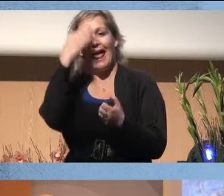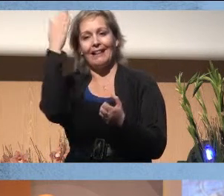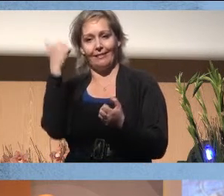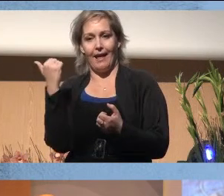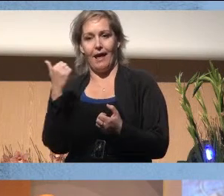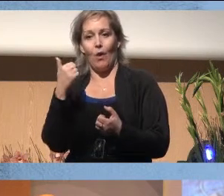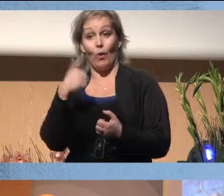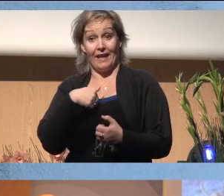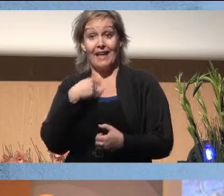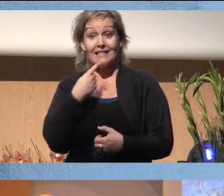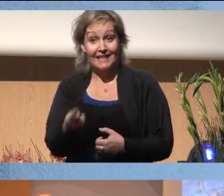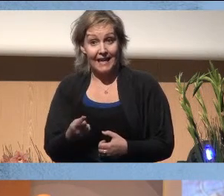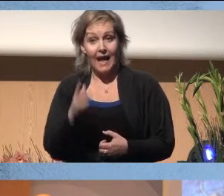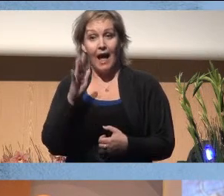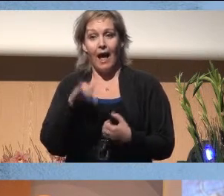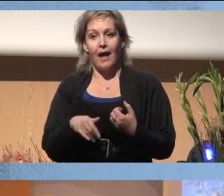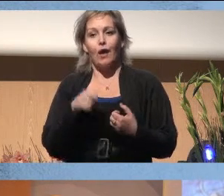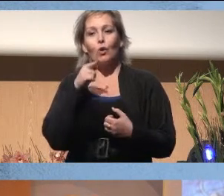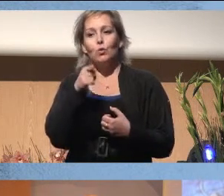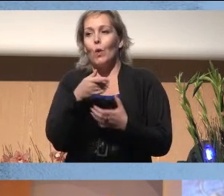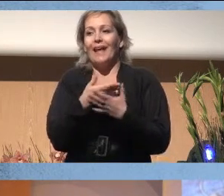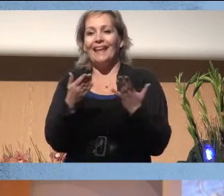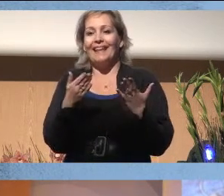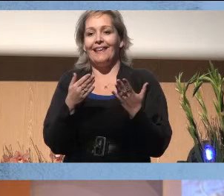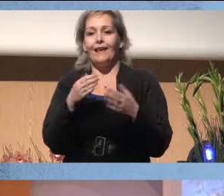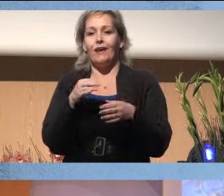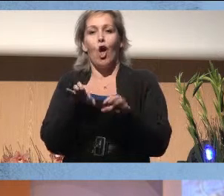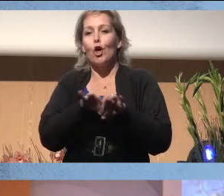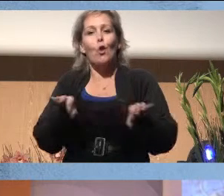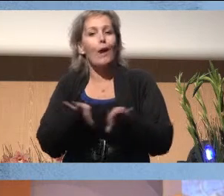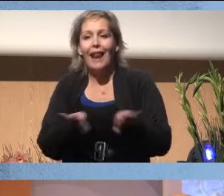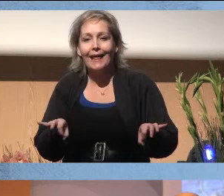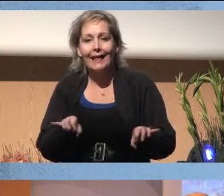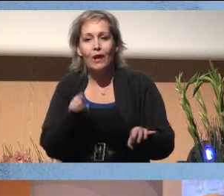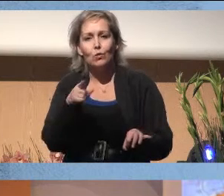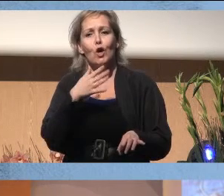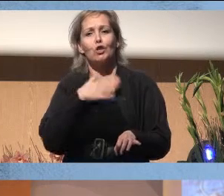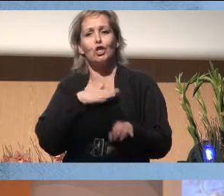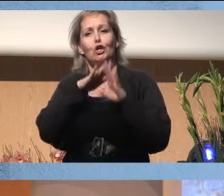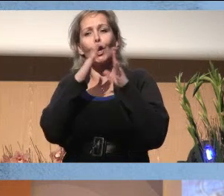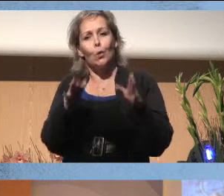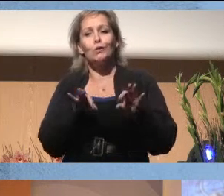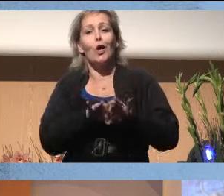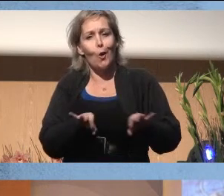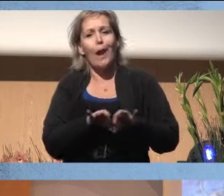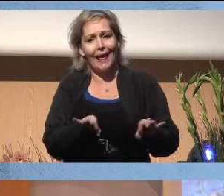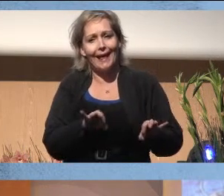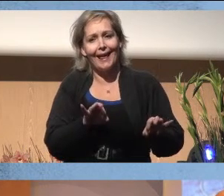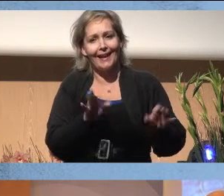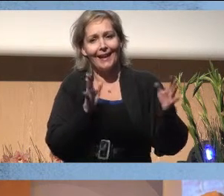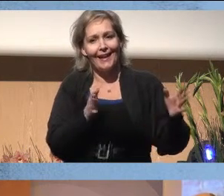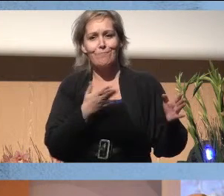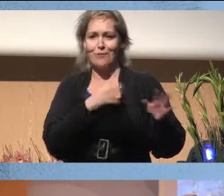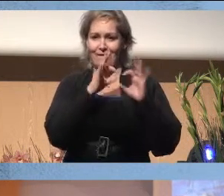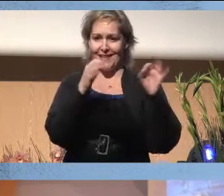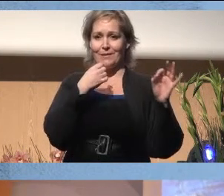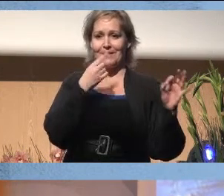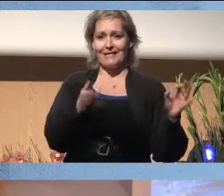Og det jeg sier, det er at du er ikke rørlegger. Du er sykehusrørlegger. Det er mye